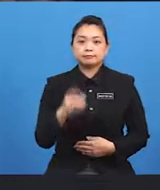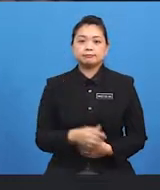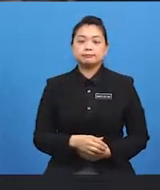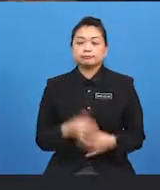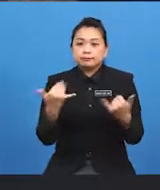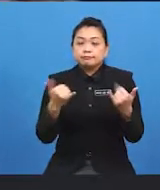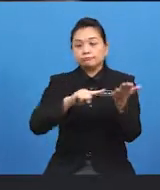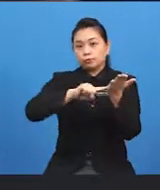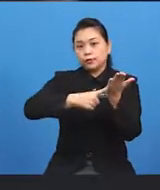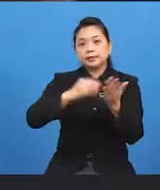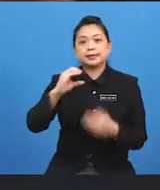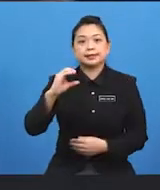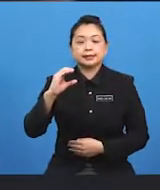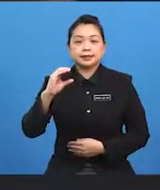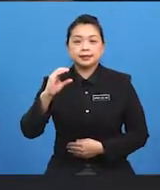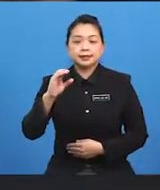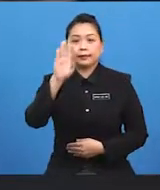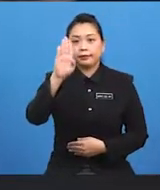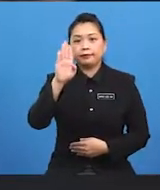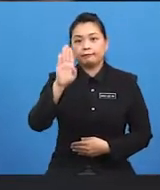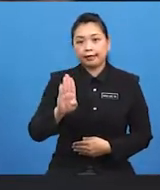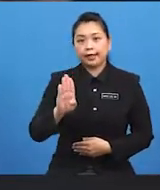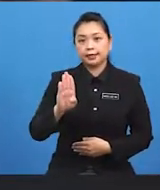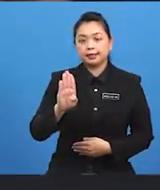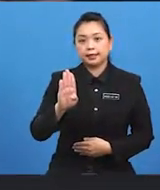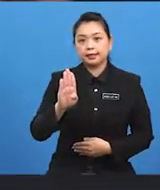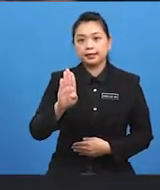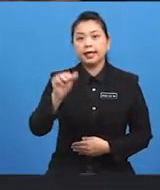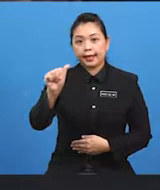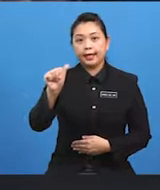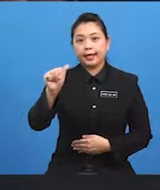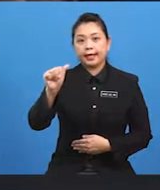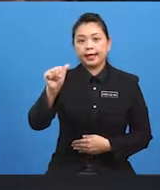C, B flat, A,